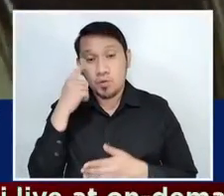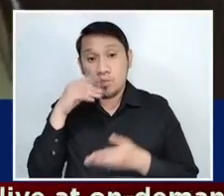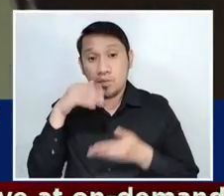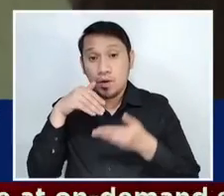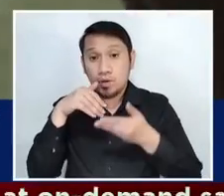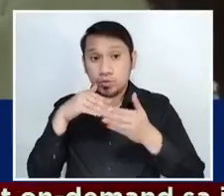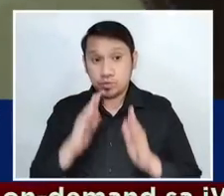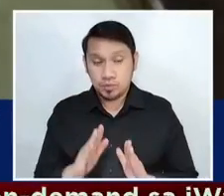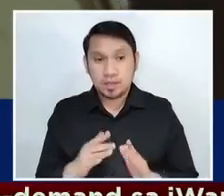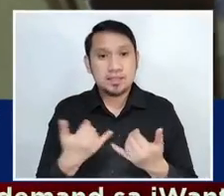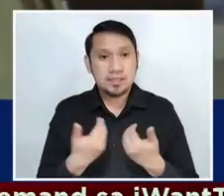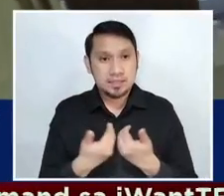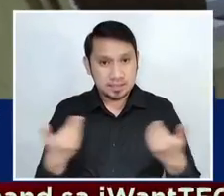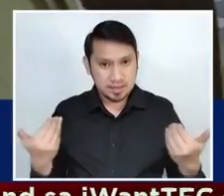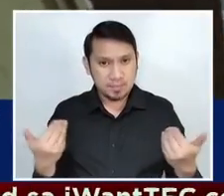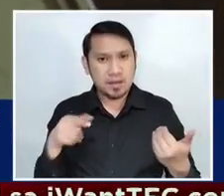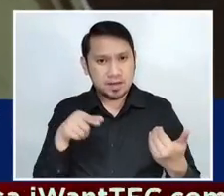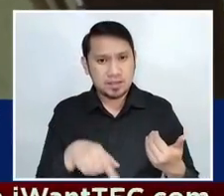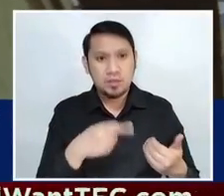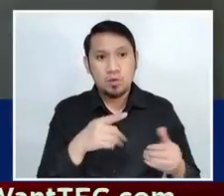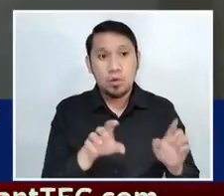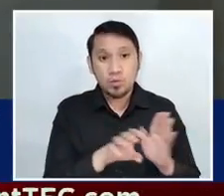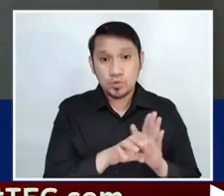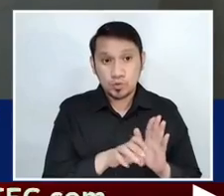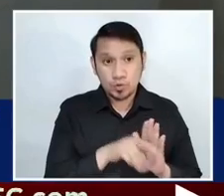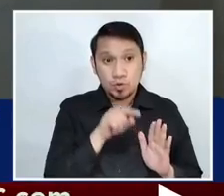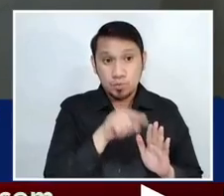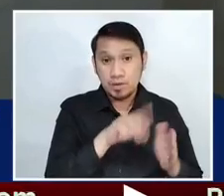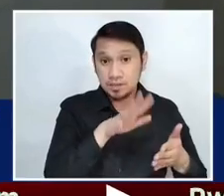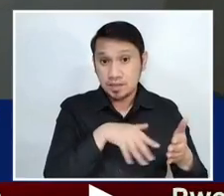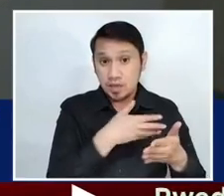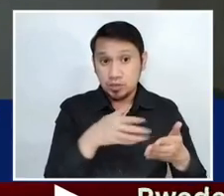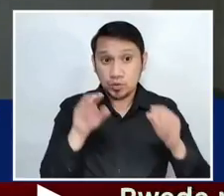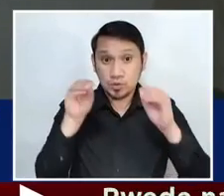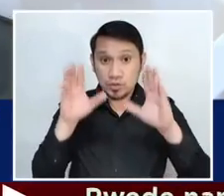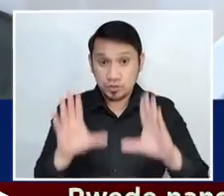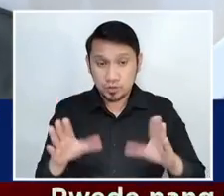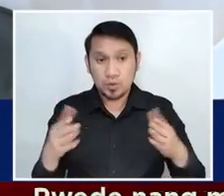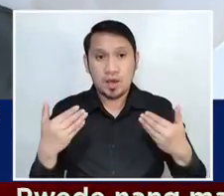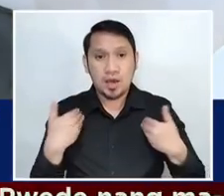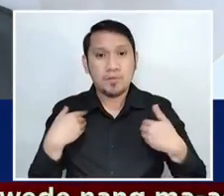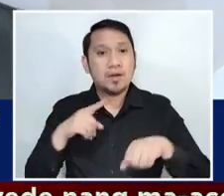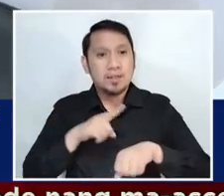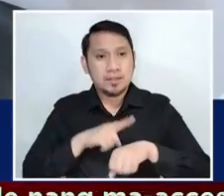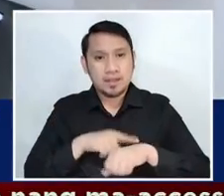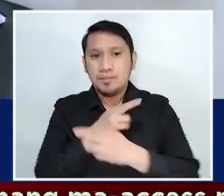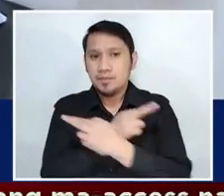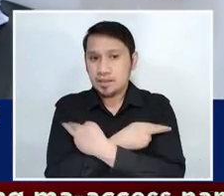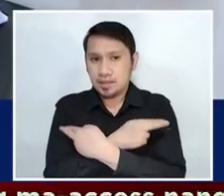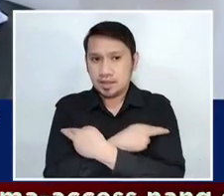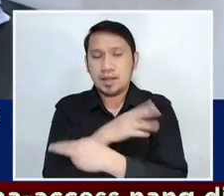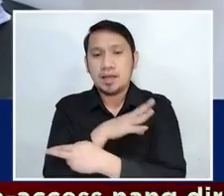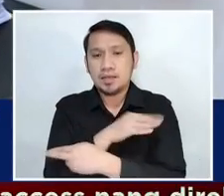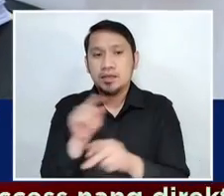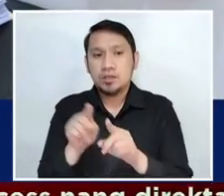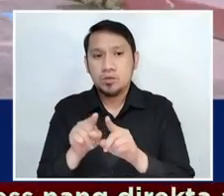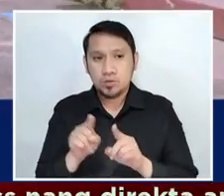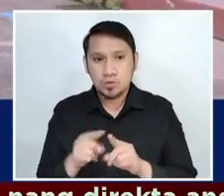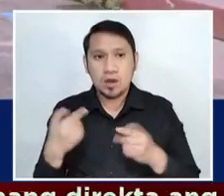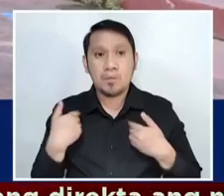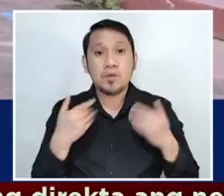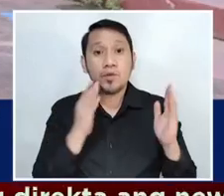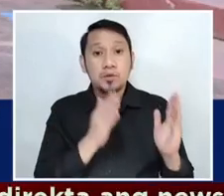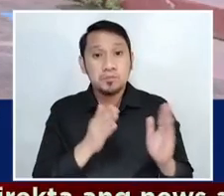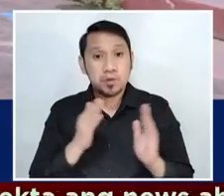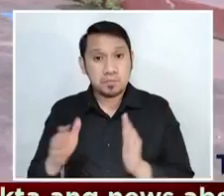Hiwalay din ang pasok ng mga gurong pang-umaga at panghapon para may oras silang makapagpahinga at makapaghanda ng mga lesson plan. Meron